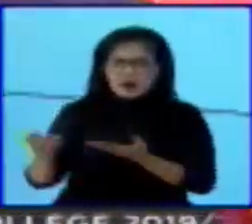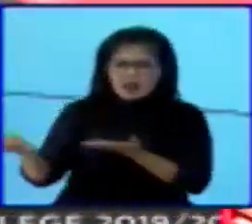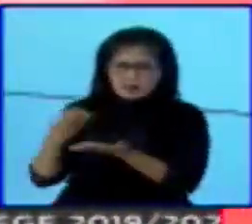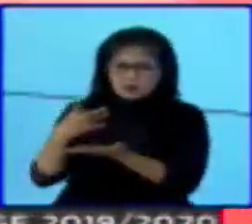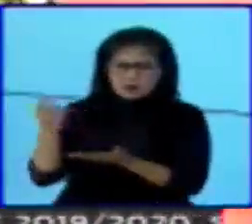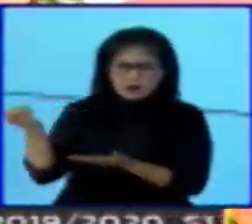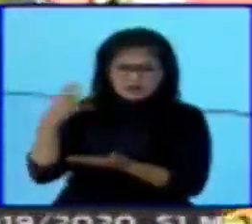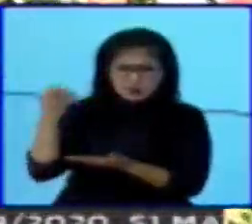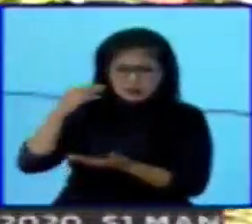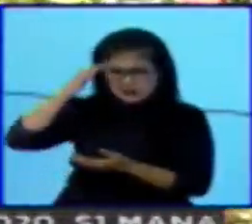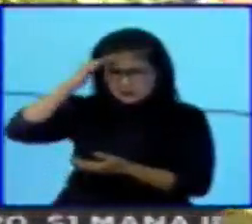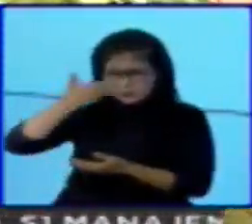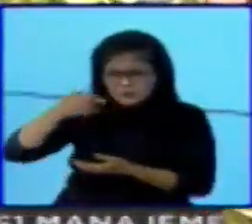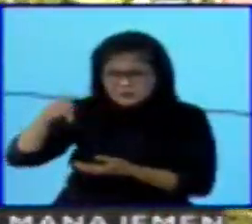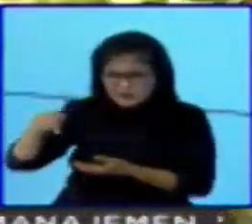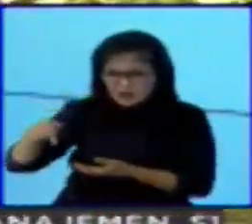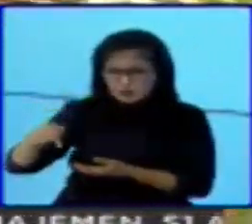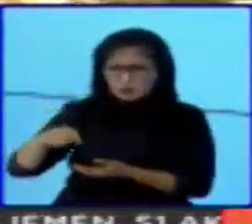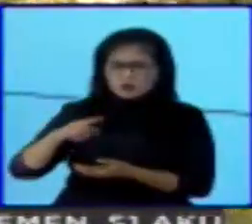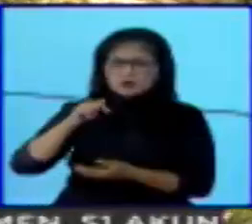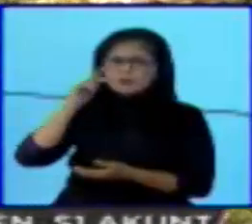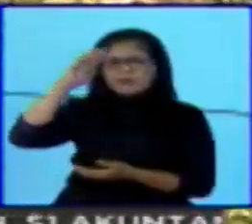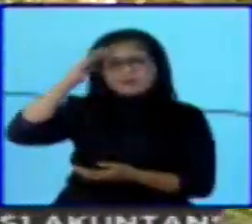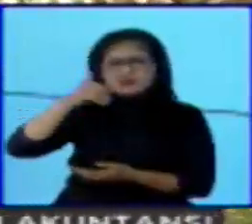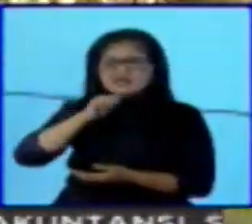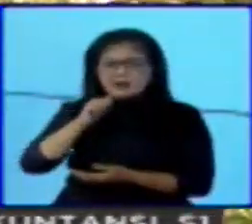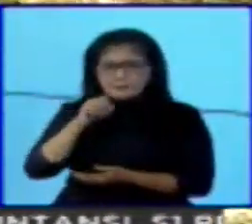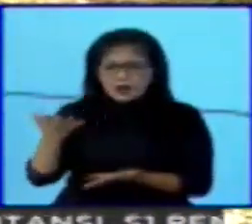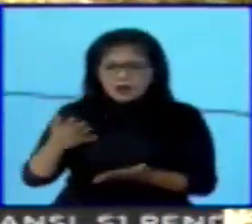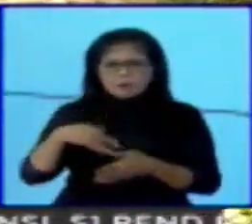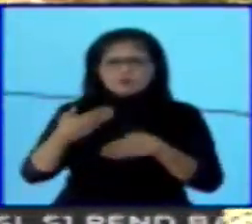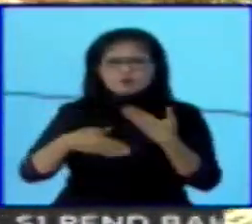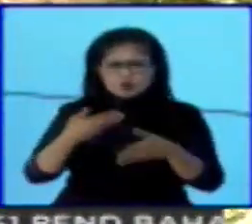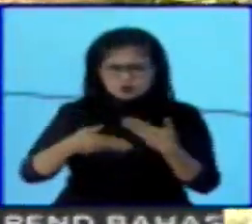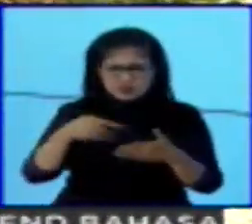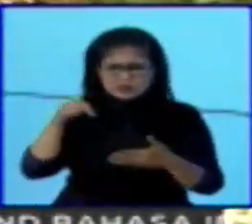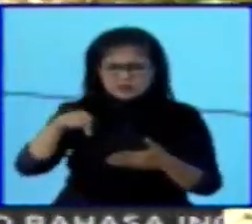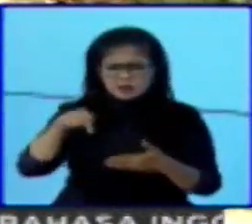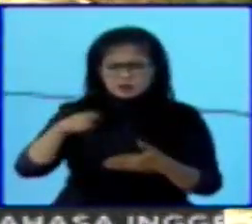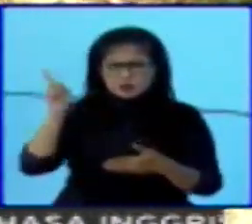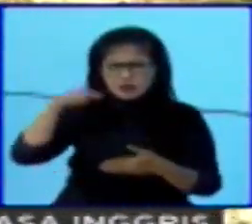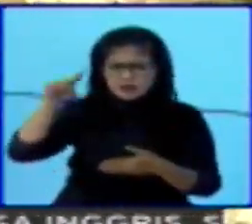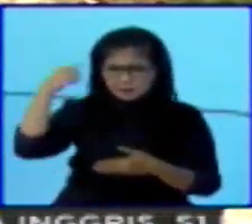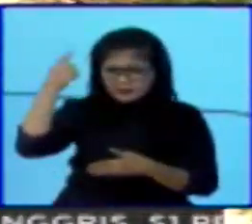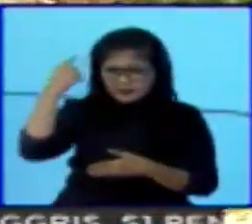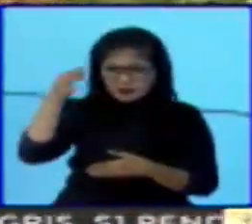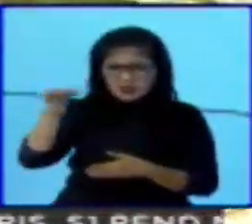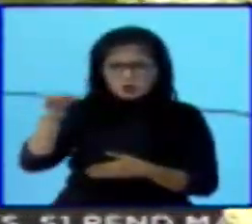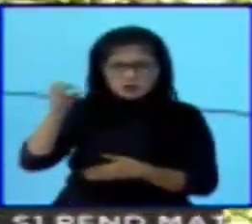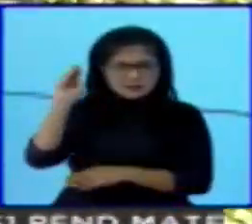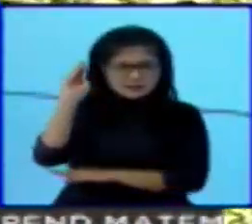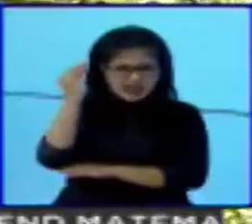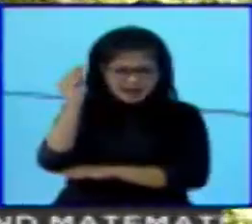berada di sini merupakan bus melalui pengadaan bus dari Pemprov DKI di tahun 2013. Namun